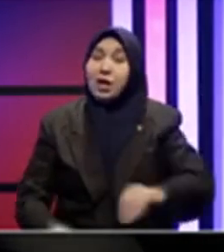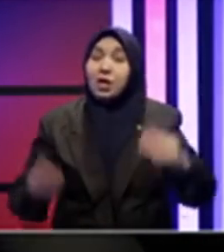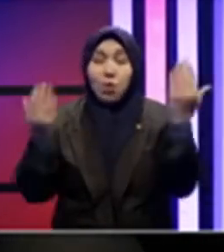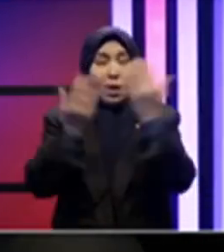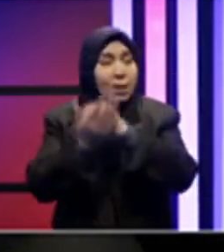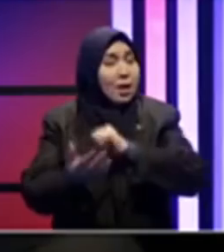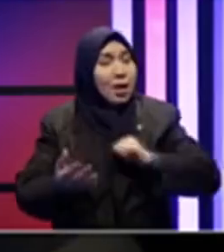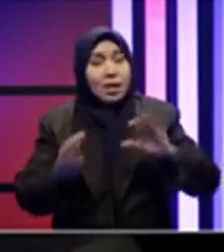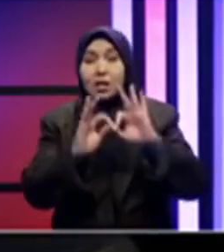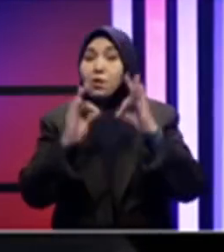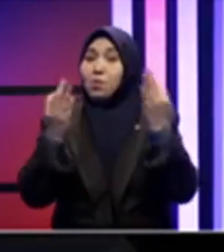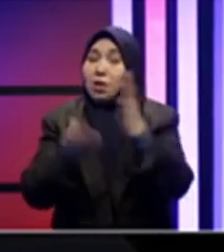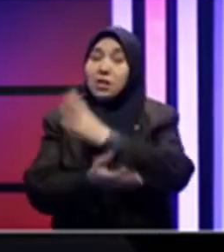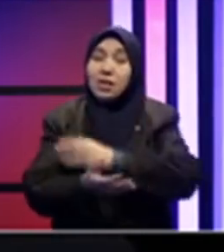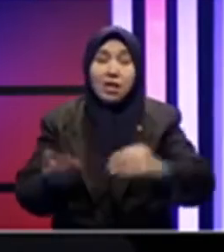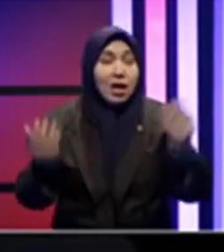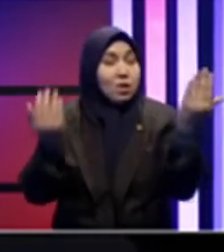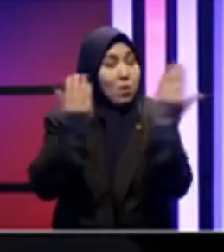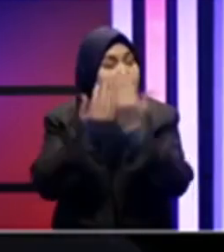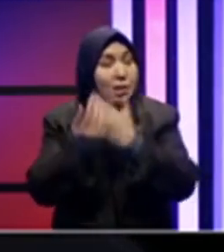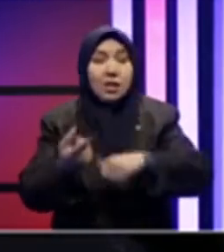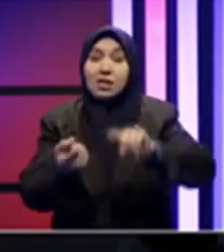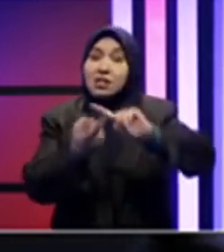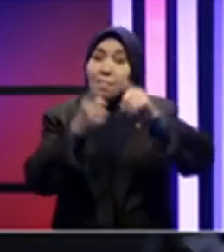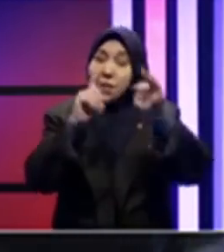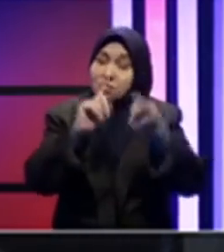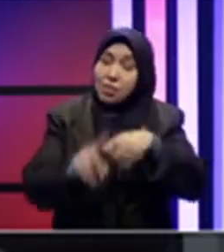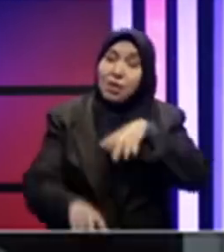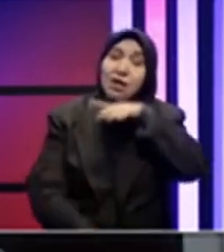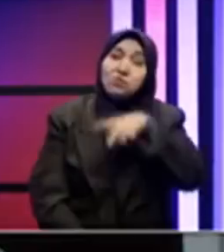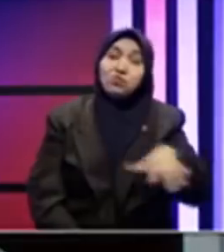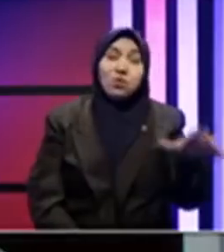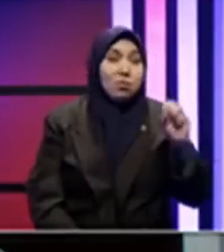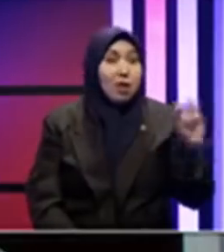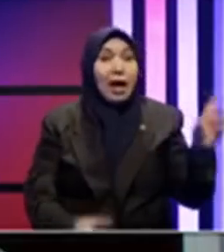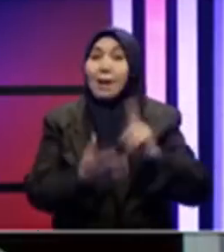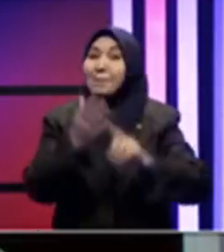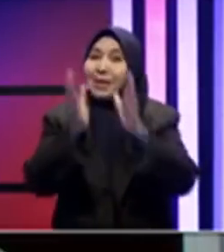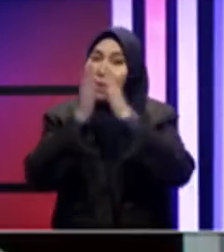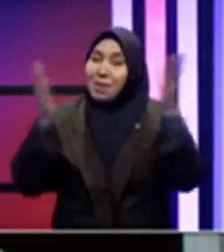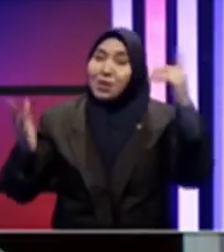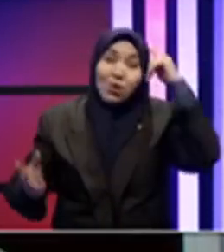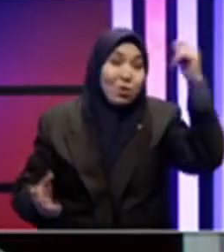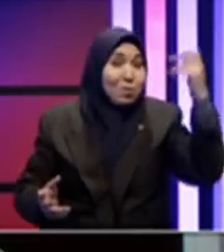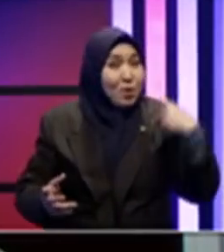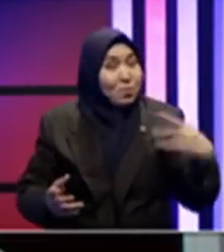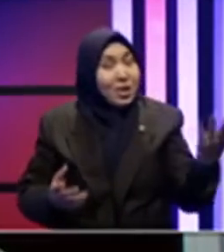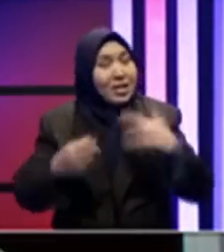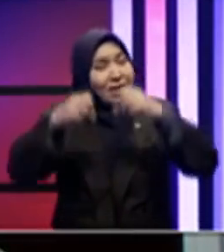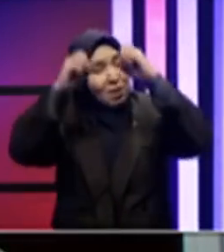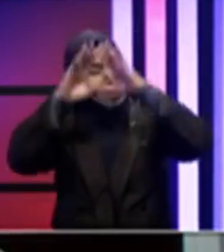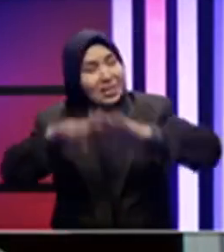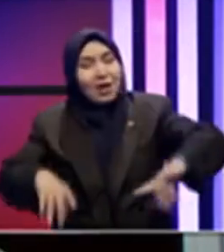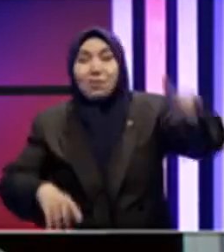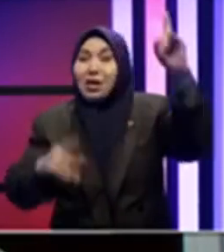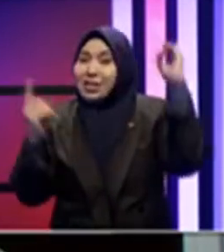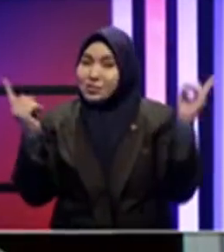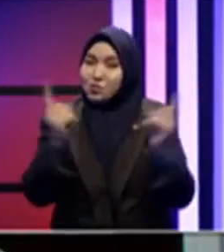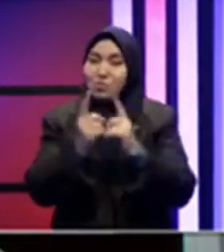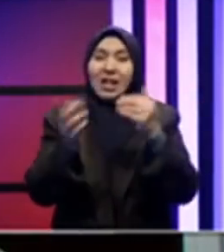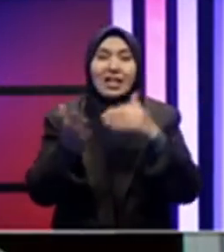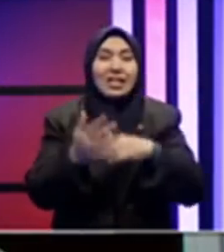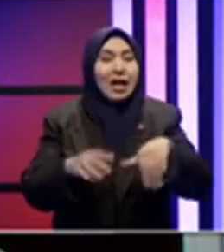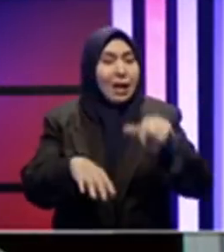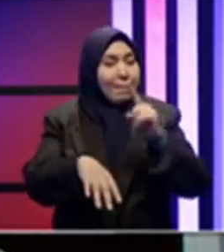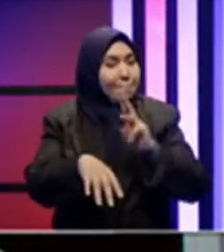على سيدنا محمد وعلى آله وصحبه أجمعين. أما بعد، apa khabar tuan-tuan dan puan yang dirahmati Allah sekalian. Kita bertemu dalam My Quran